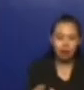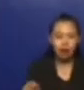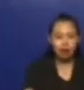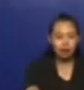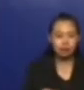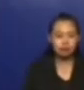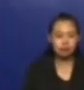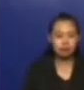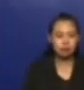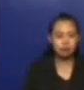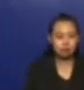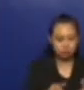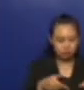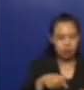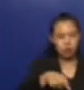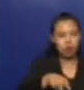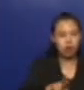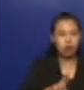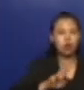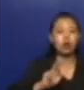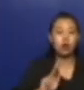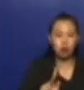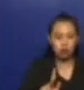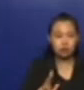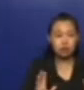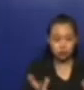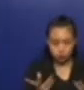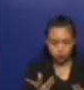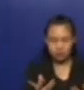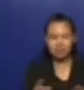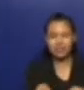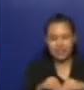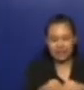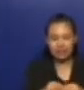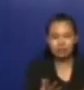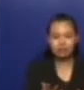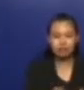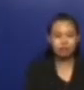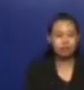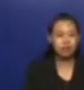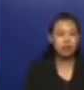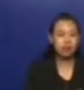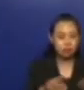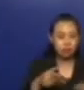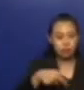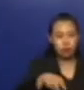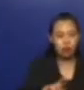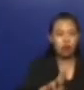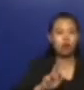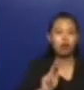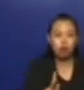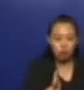เรื่องพ.ร.ก.ผมกำลังจะจบแล้วครับท่านประธานเรื่องพ.ร.ก.ผมเคยพูดทะลึ่งหลายครั้ง